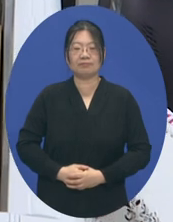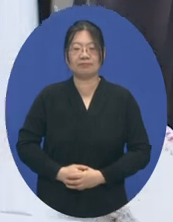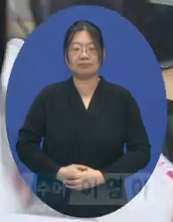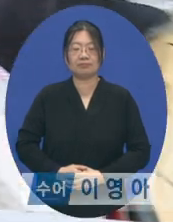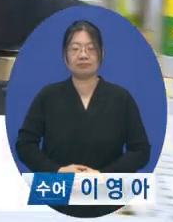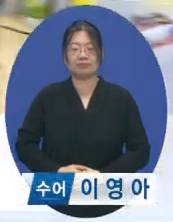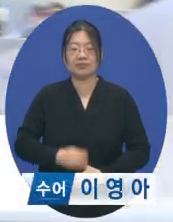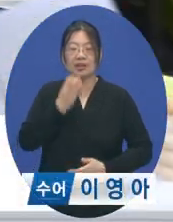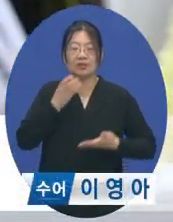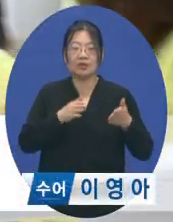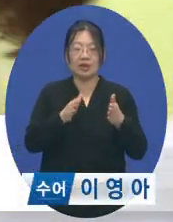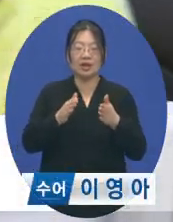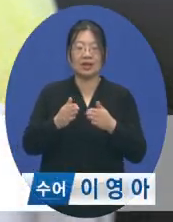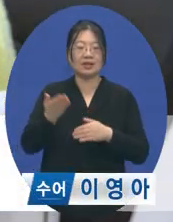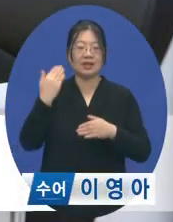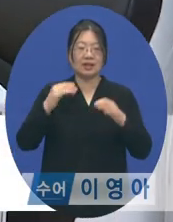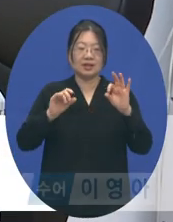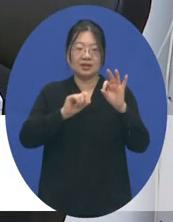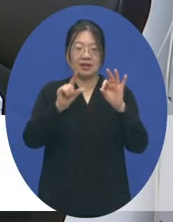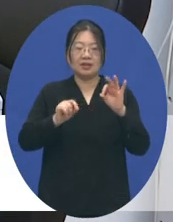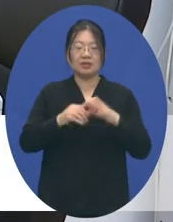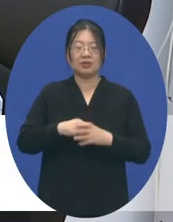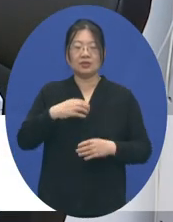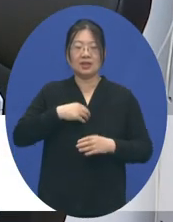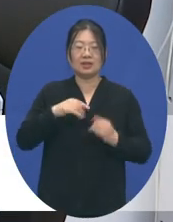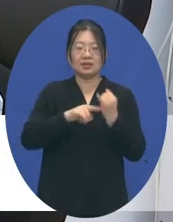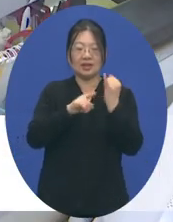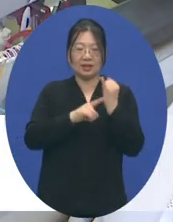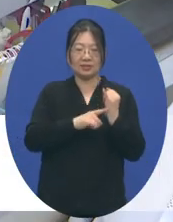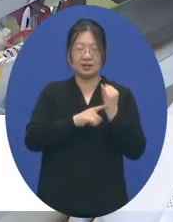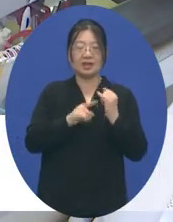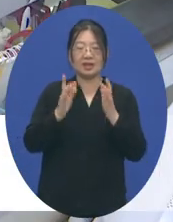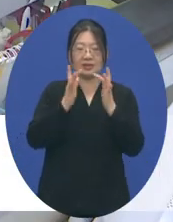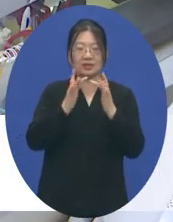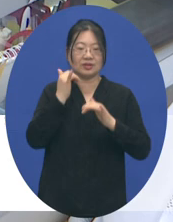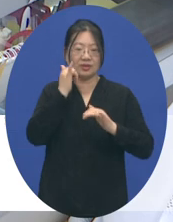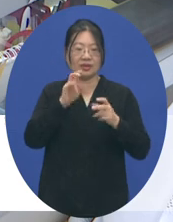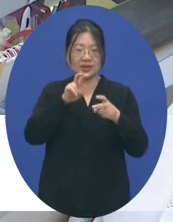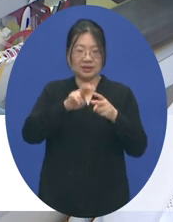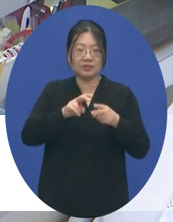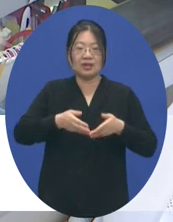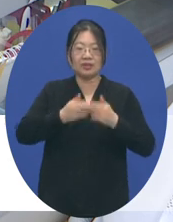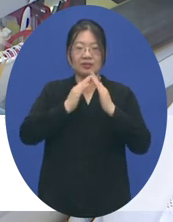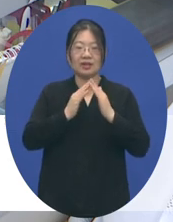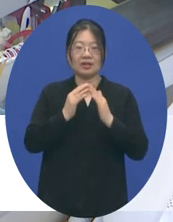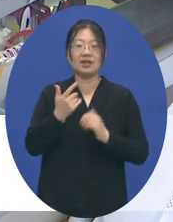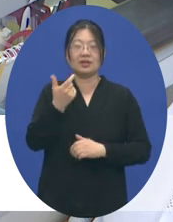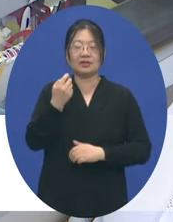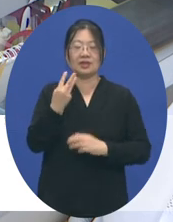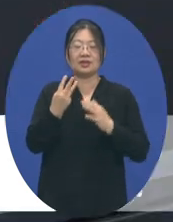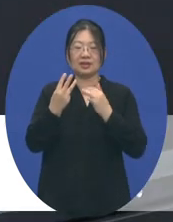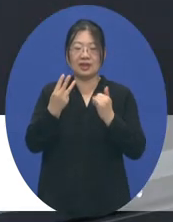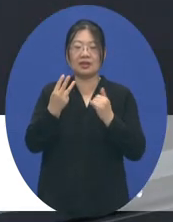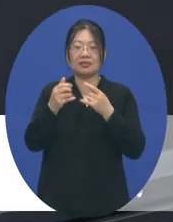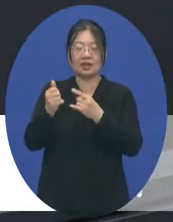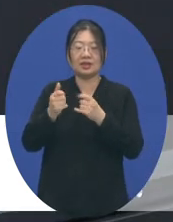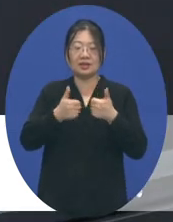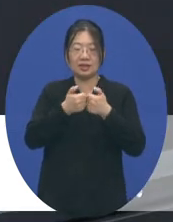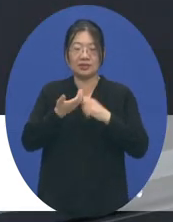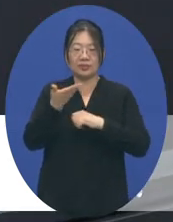저희는 위기 임산부 경기도가 지난해 10월 위기 임산부 안심상담 한 라인을 개설한 후 예순 세 명에게 상담을 제공했다고